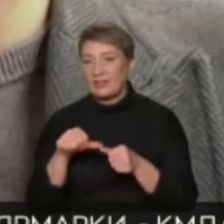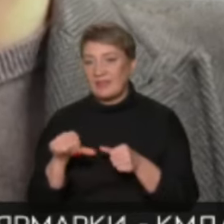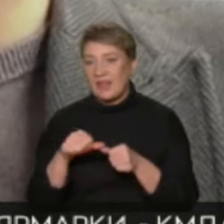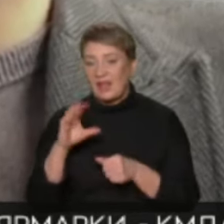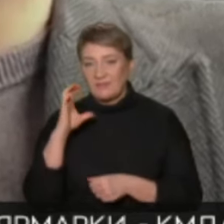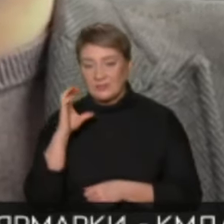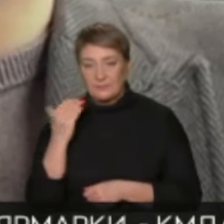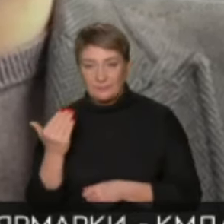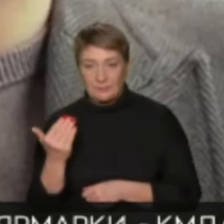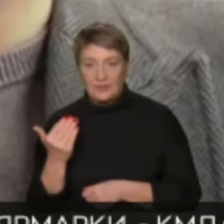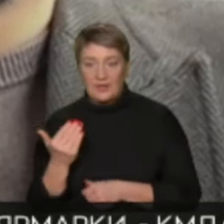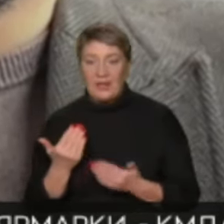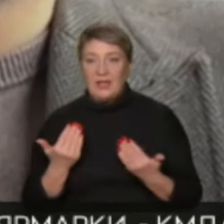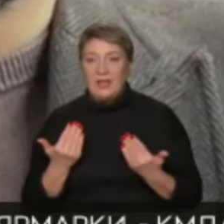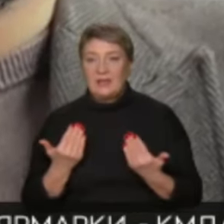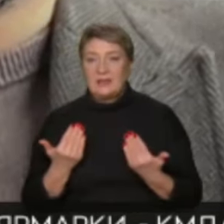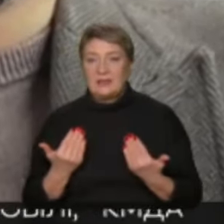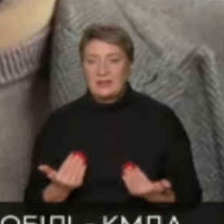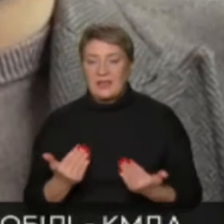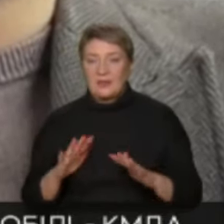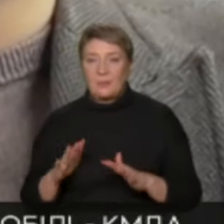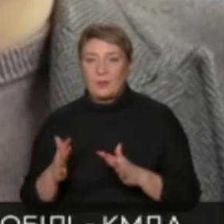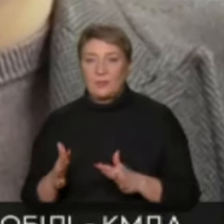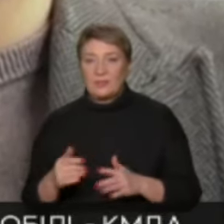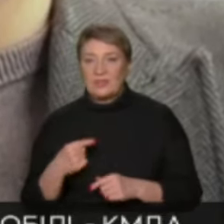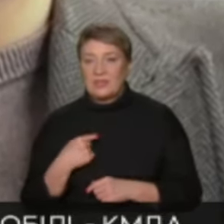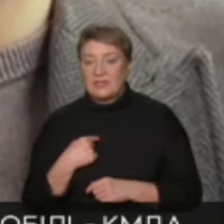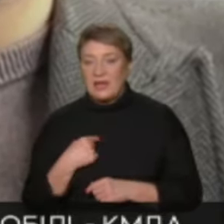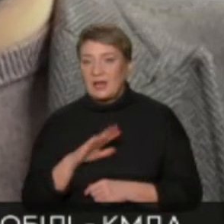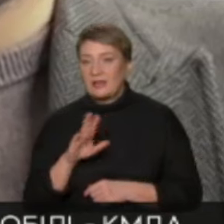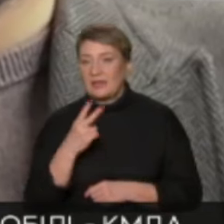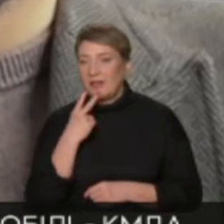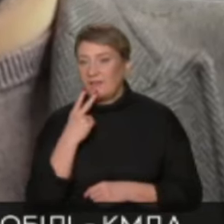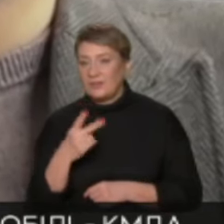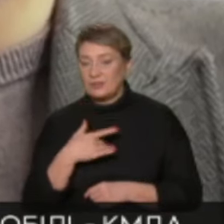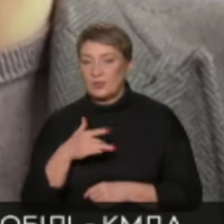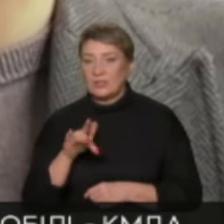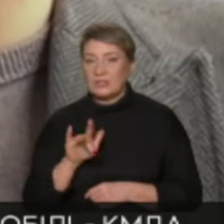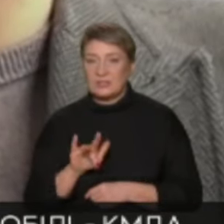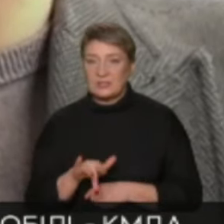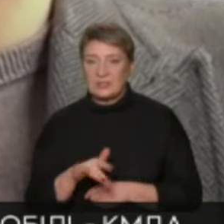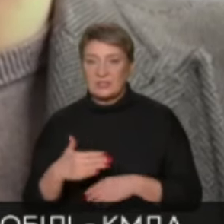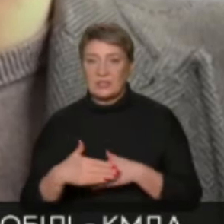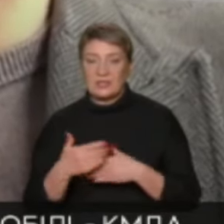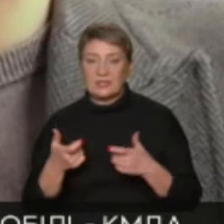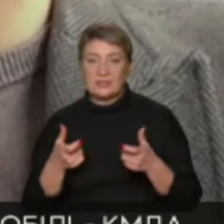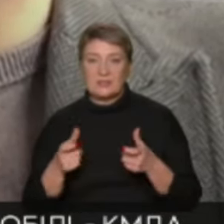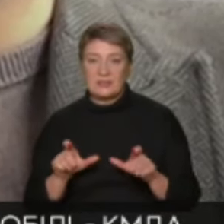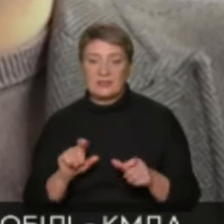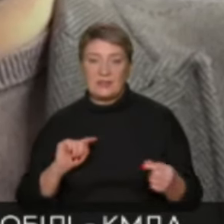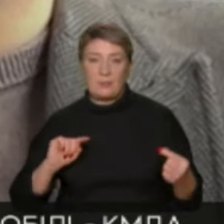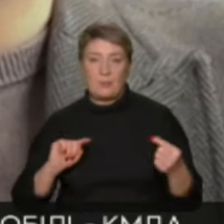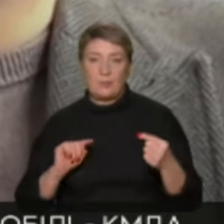на данный момент я не вижу ожесточения санкций против